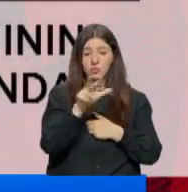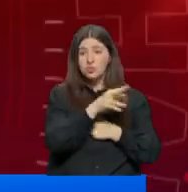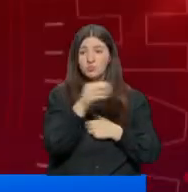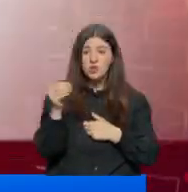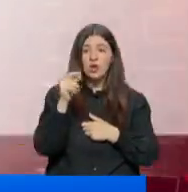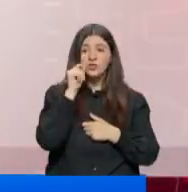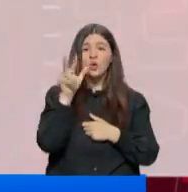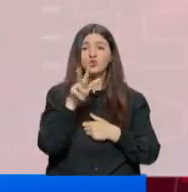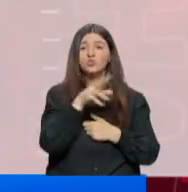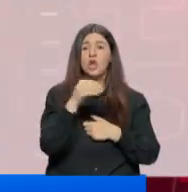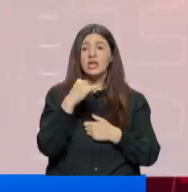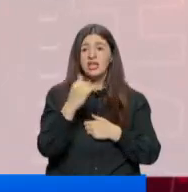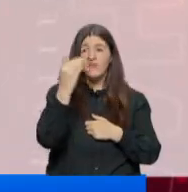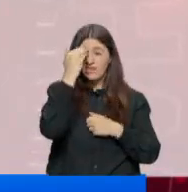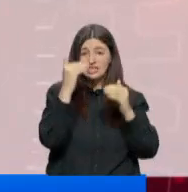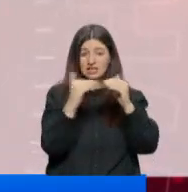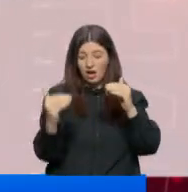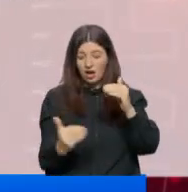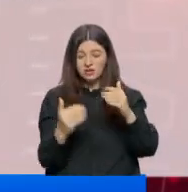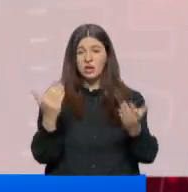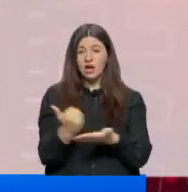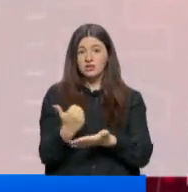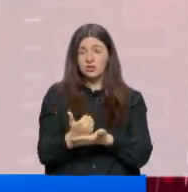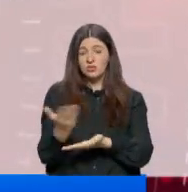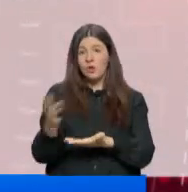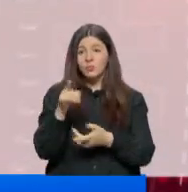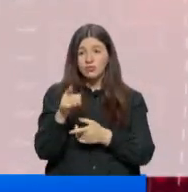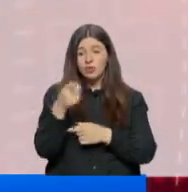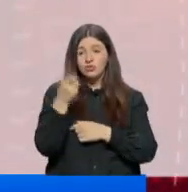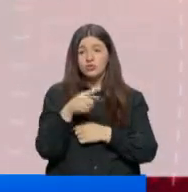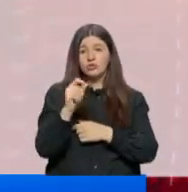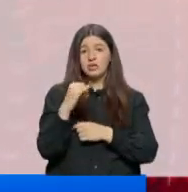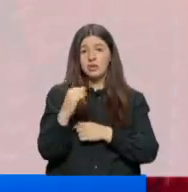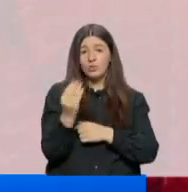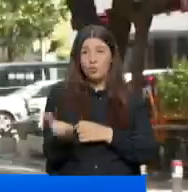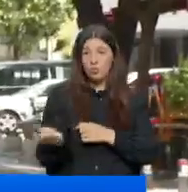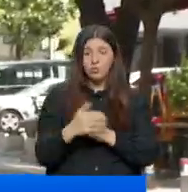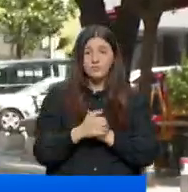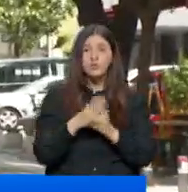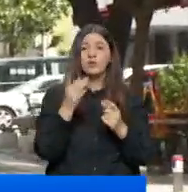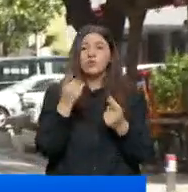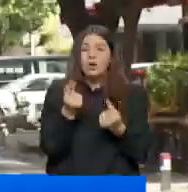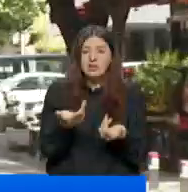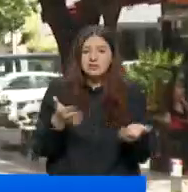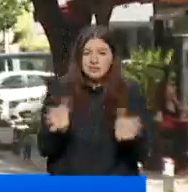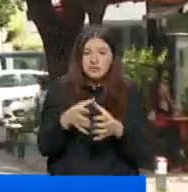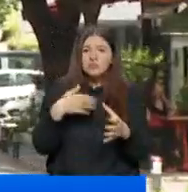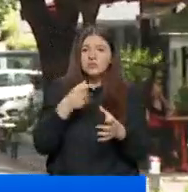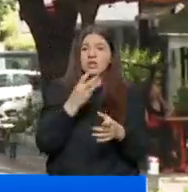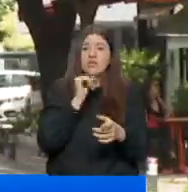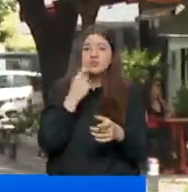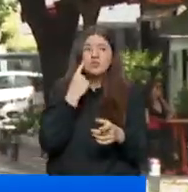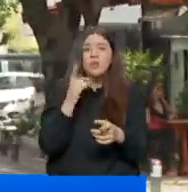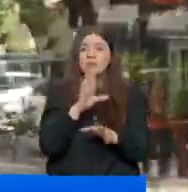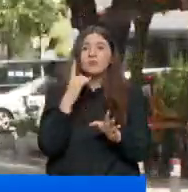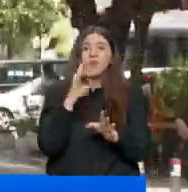kişinin 30 milyona yakını yoksulluk sınırının altında kazanıyor. Bu da %90'a denk geliyor. Çok azınlık, yani ben bu rakamı hiç duymadım çevrendeki,